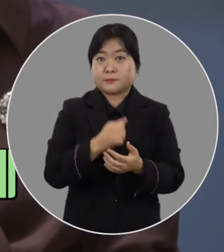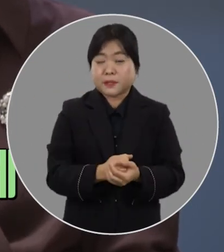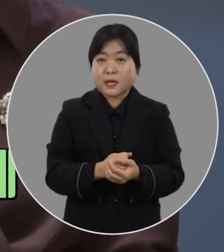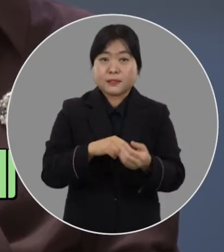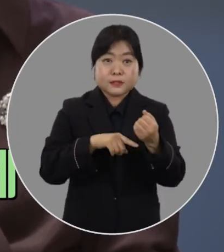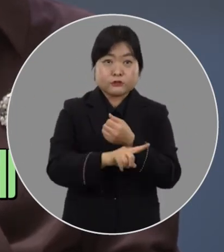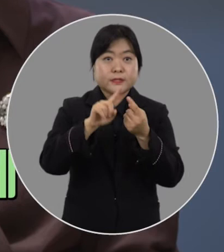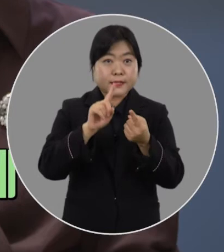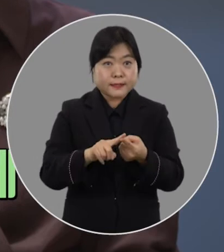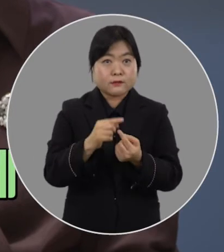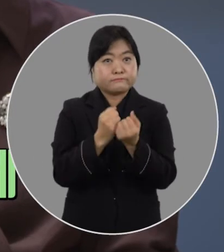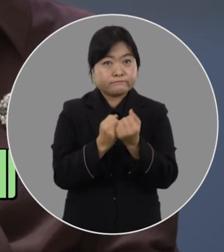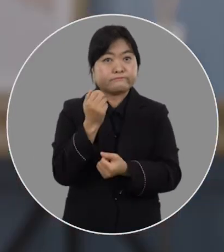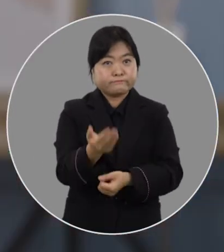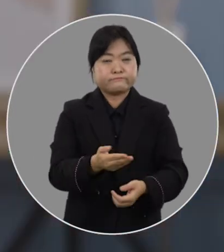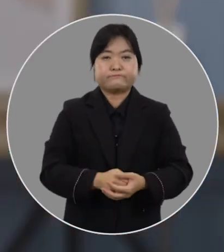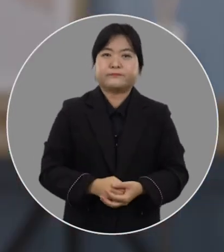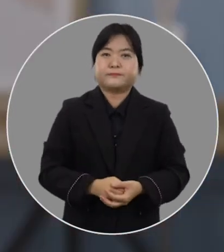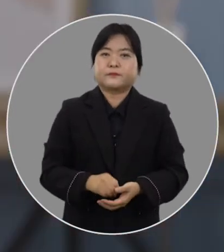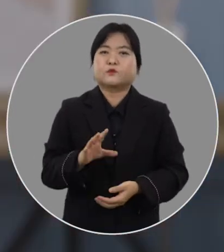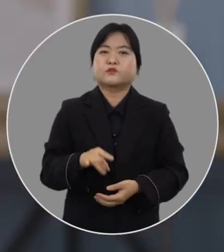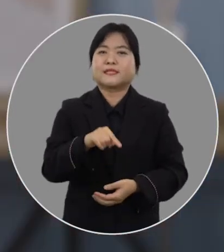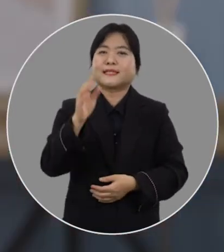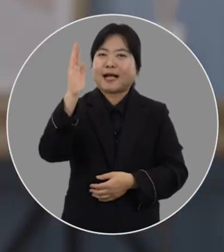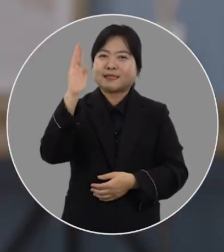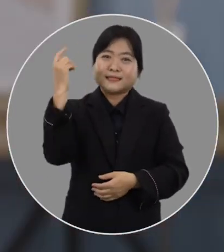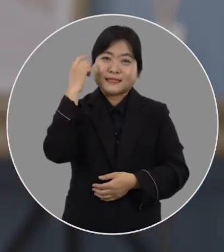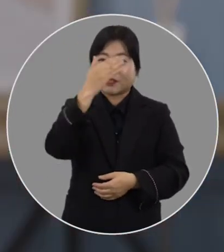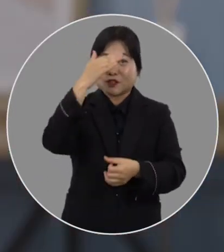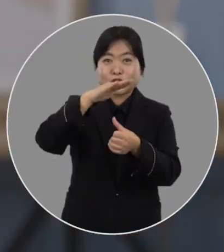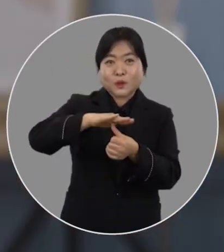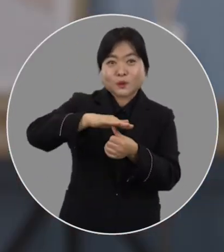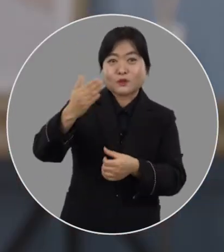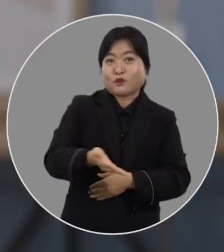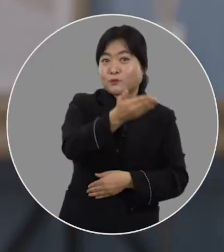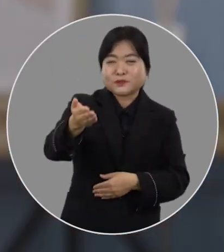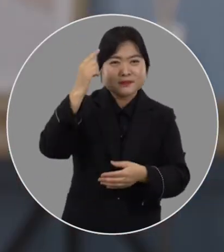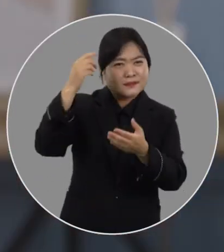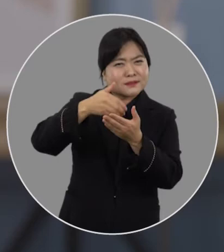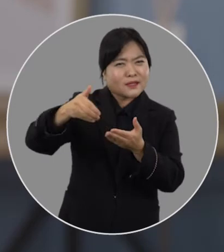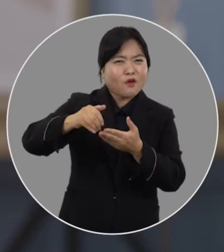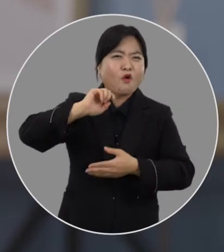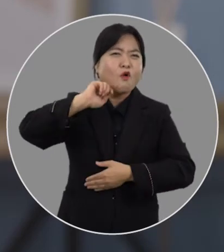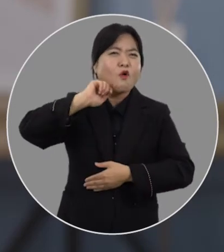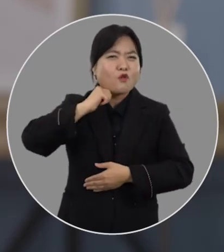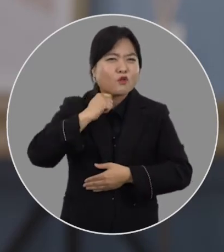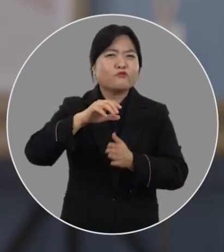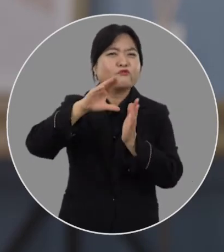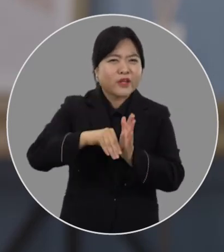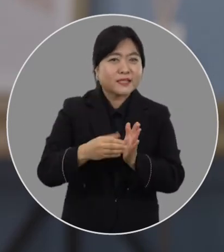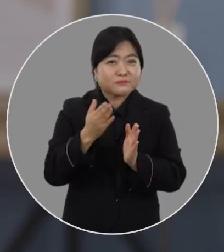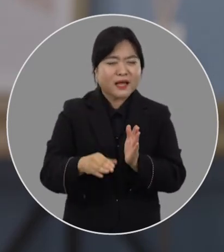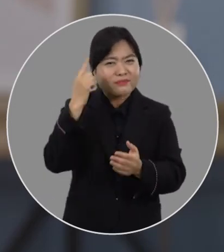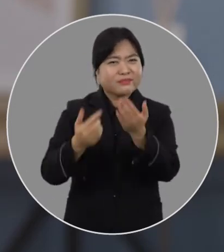이유에 대해서 한번 짚어보겠습니다. 우선 이 강연을 듣는 청소년 여러분은 상상하기 힘든 시기이겠지만